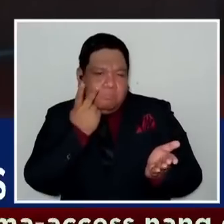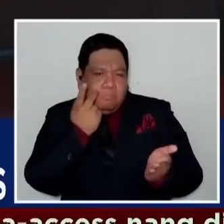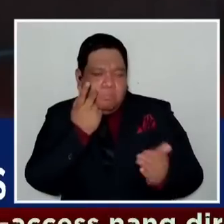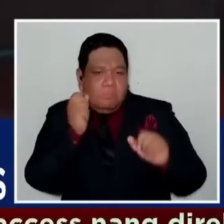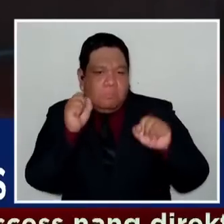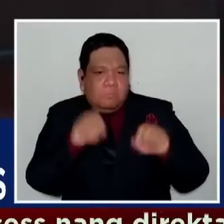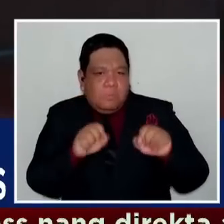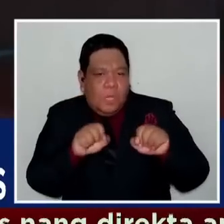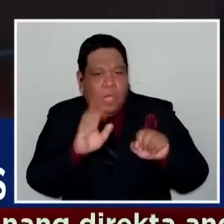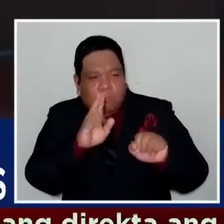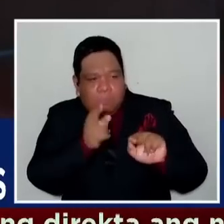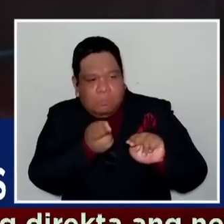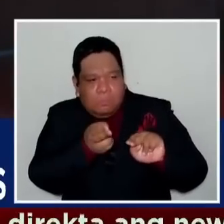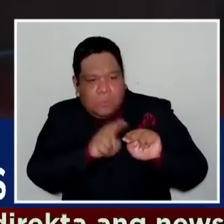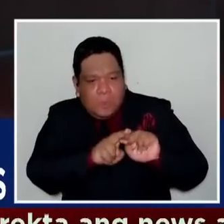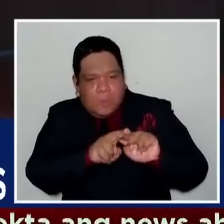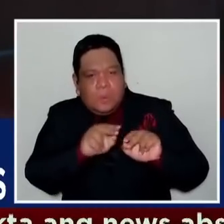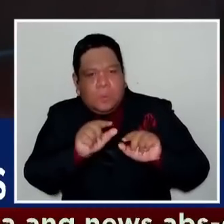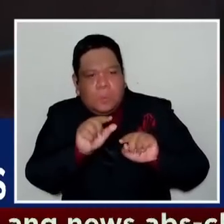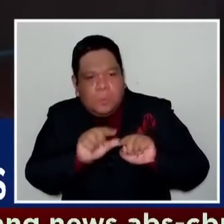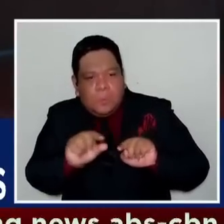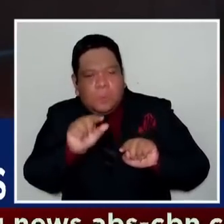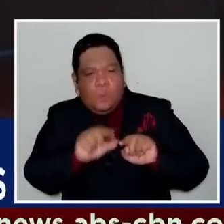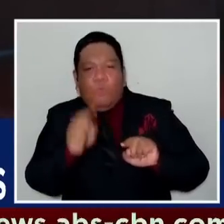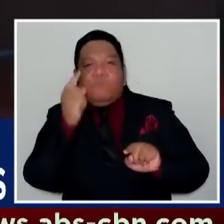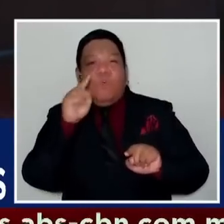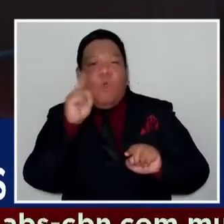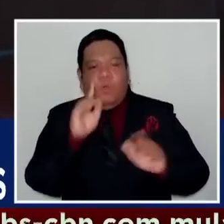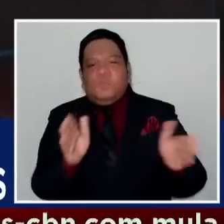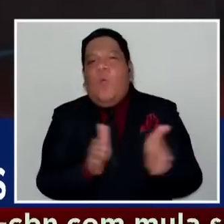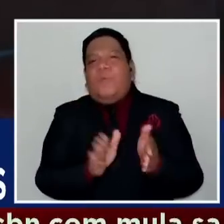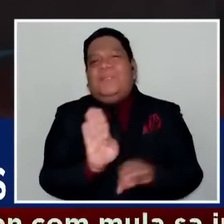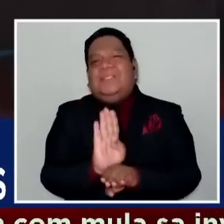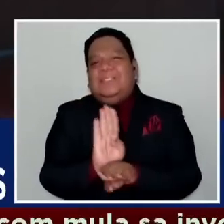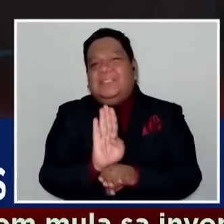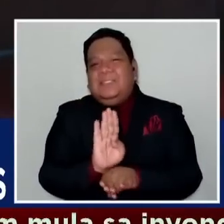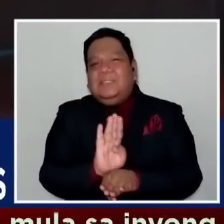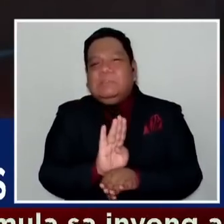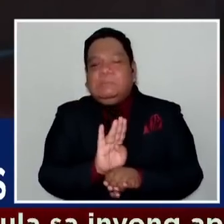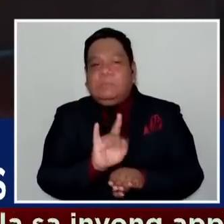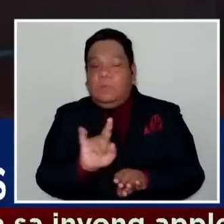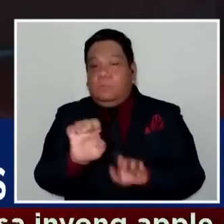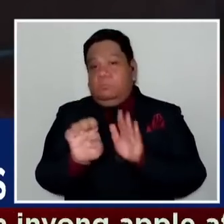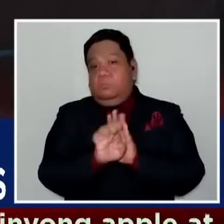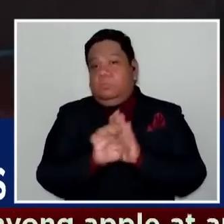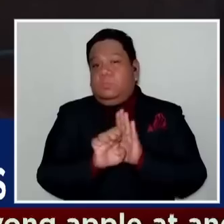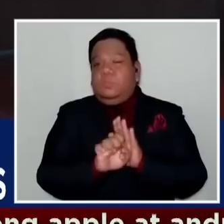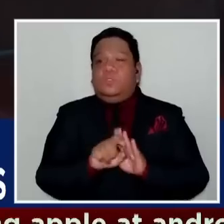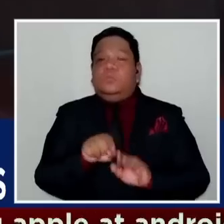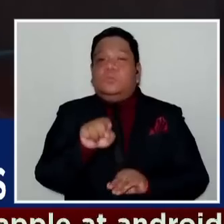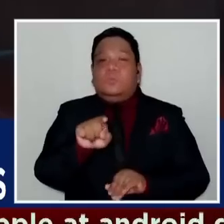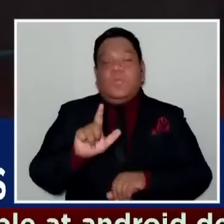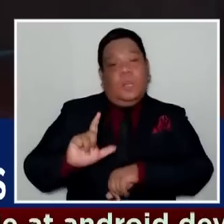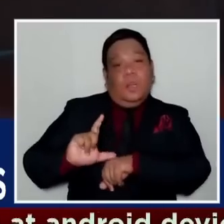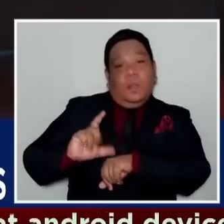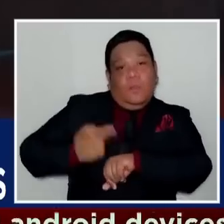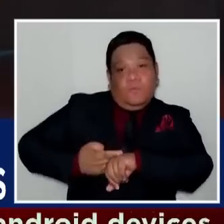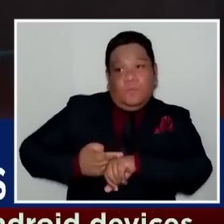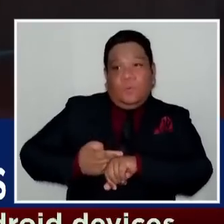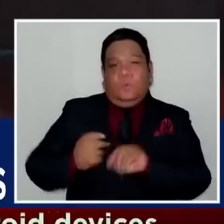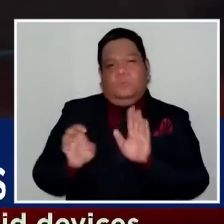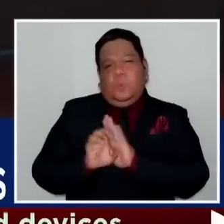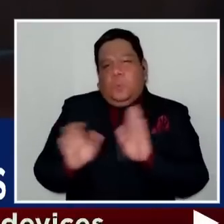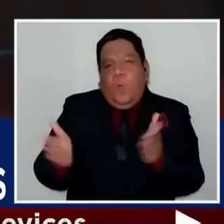graduated for micro and small medium enterprises. Para sa ganun, yung mga livelihood ng mamalilit na